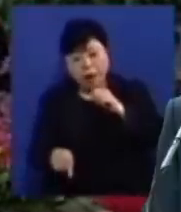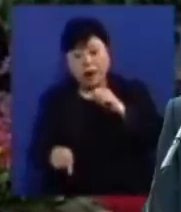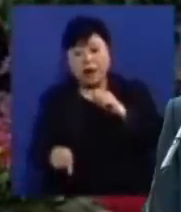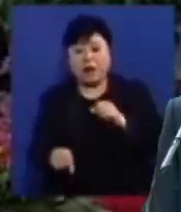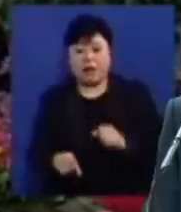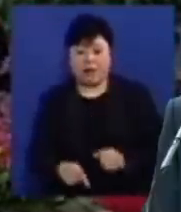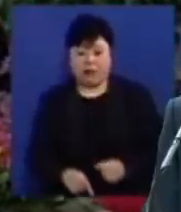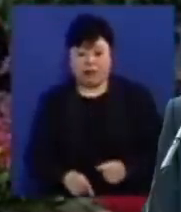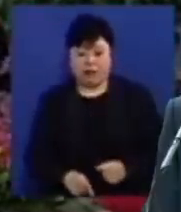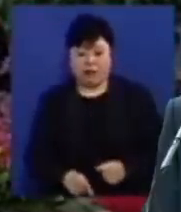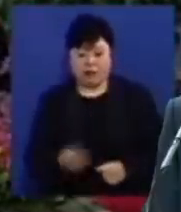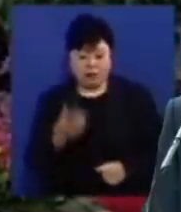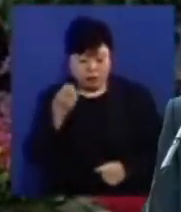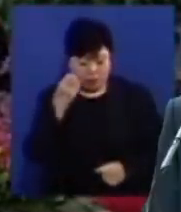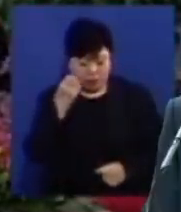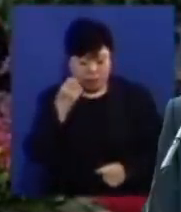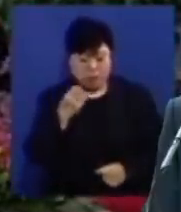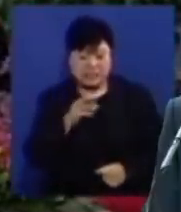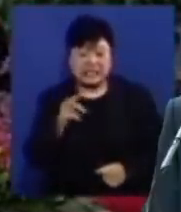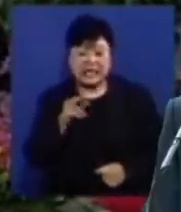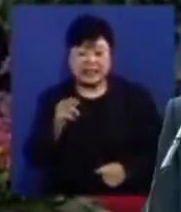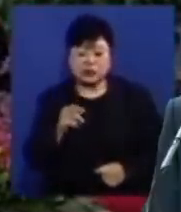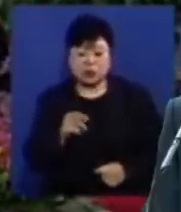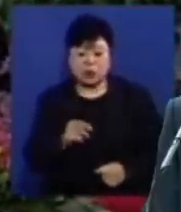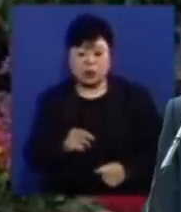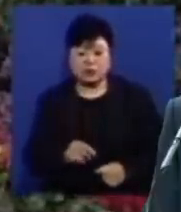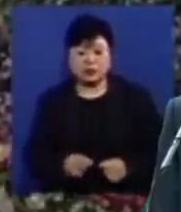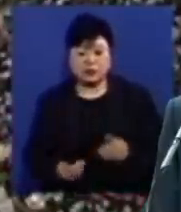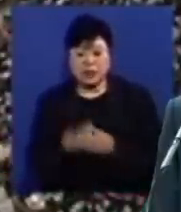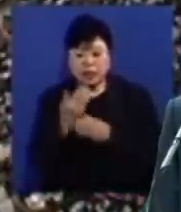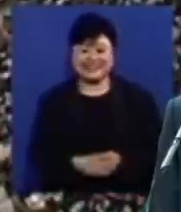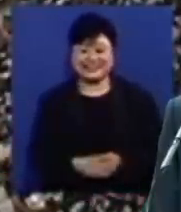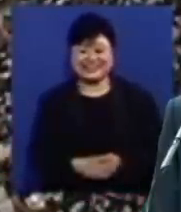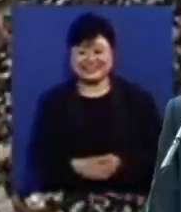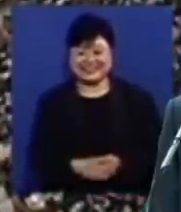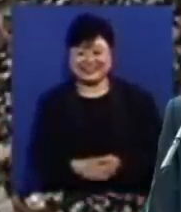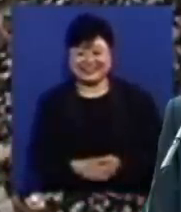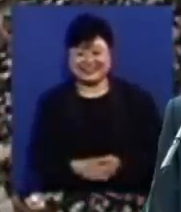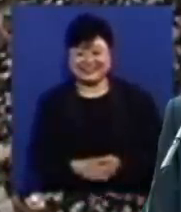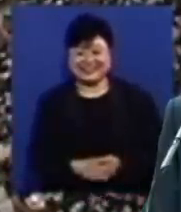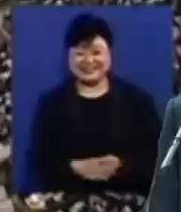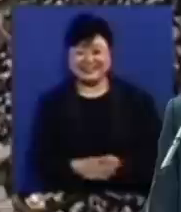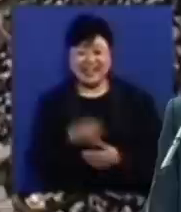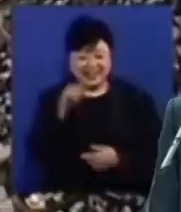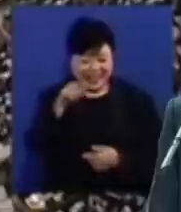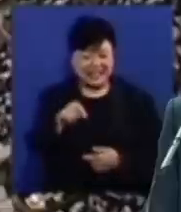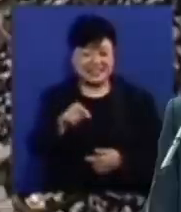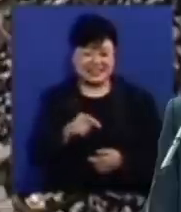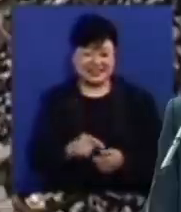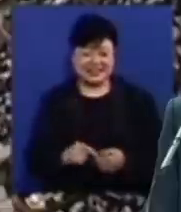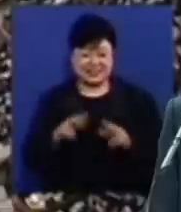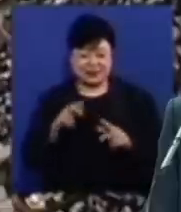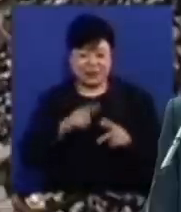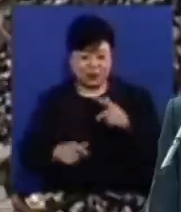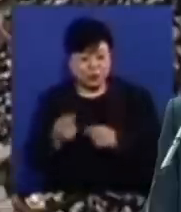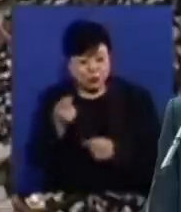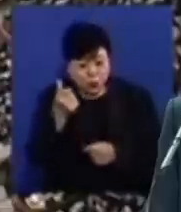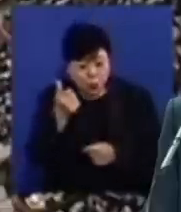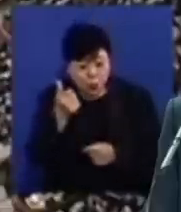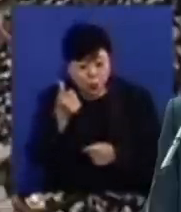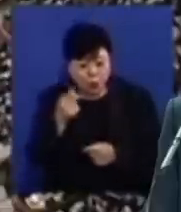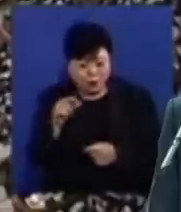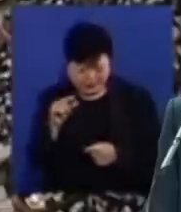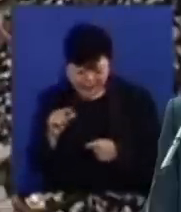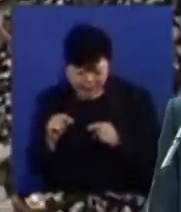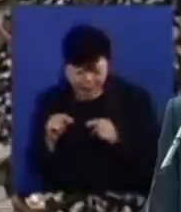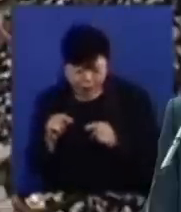잉여 이산화탄소가 흡수되어 식물이 생존하지 못합니다. 더욱이 대기층의 지금보다 조금만